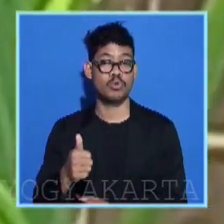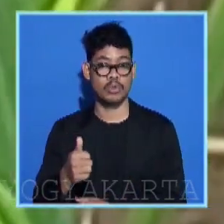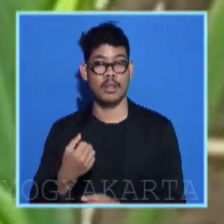Ugi SAE